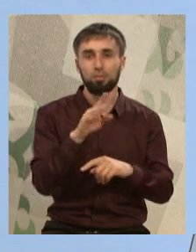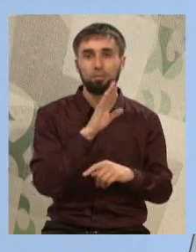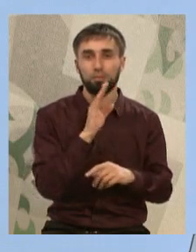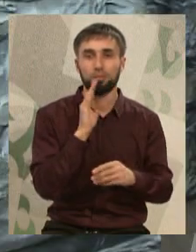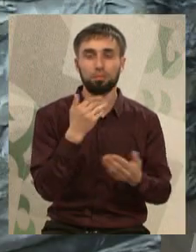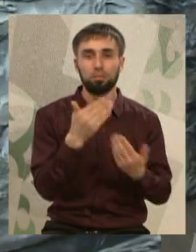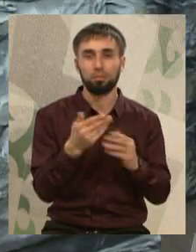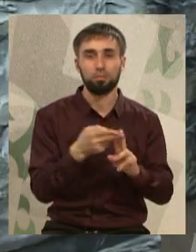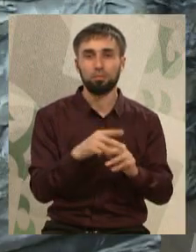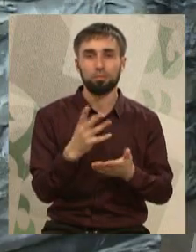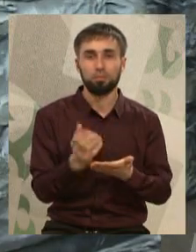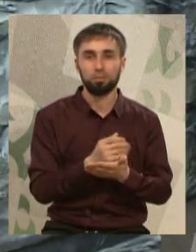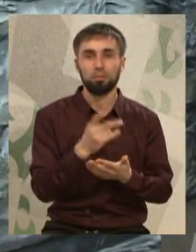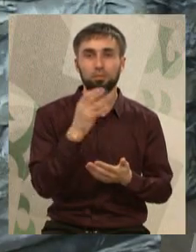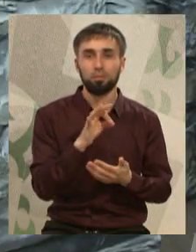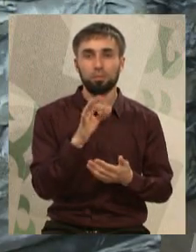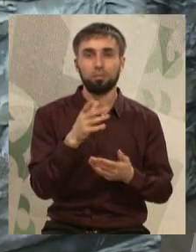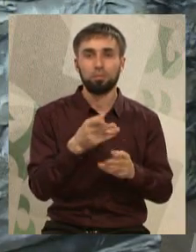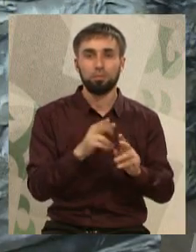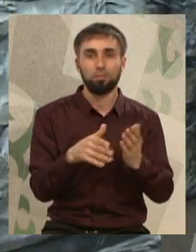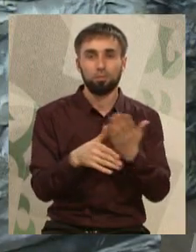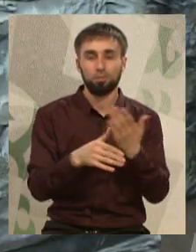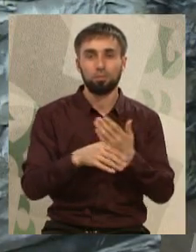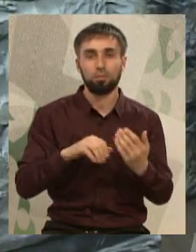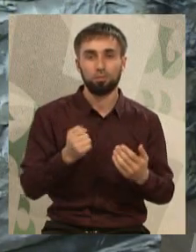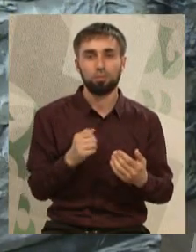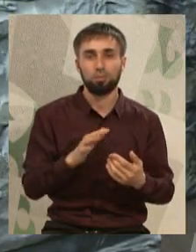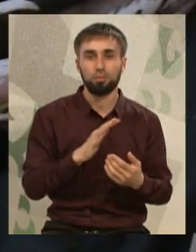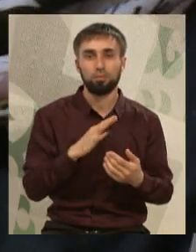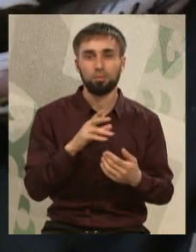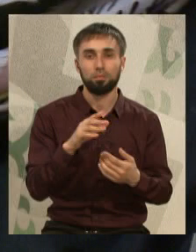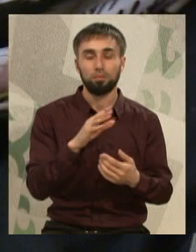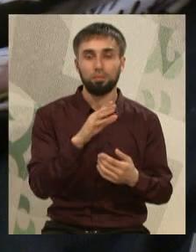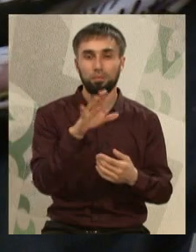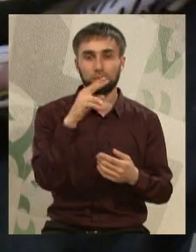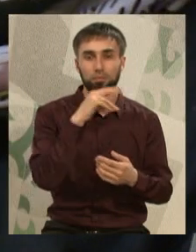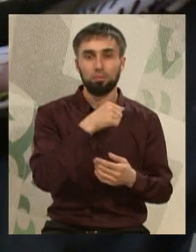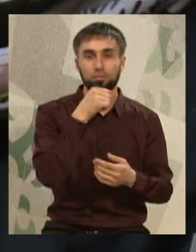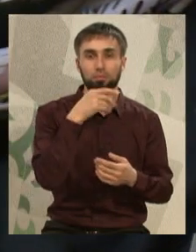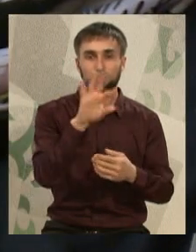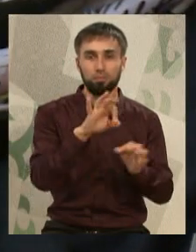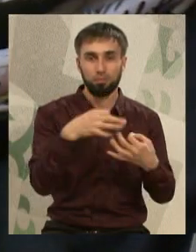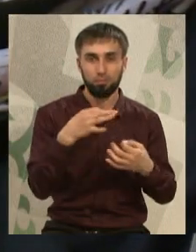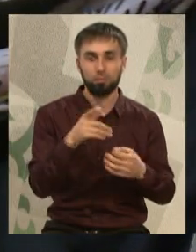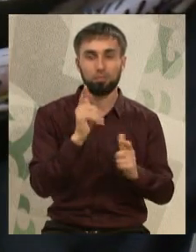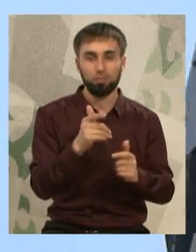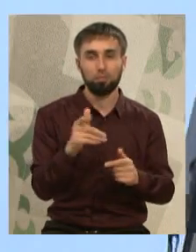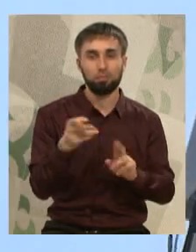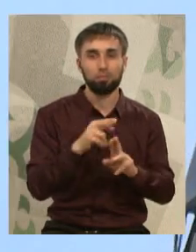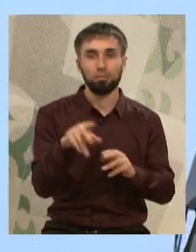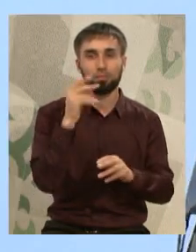не решается. Но помочь Гаремыке вызываются друзья. Получив благословение старших, мужчины отправляются на